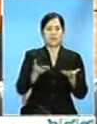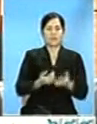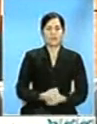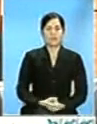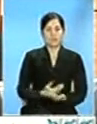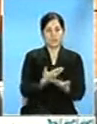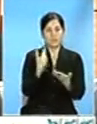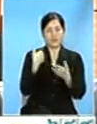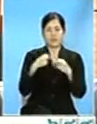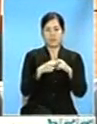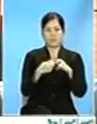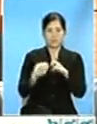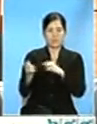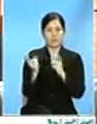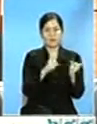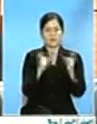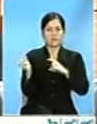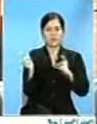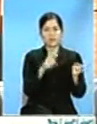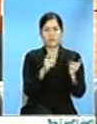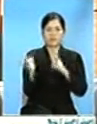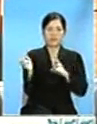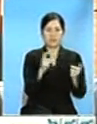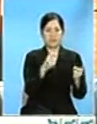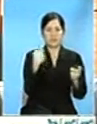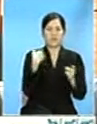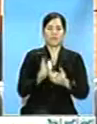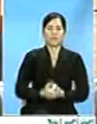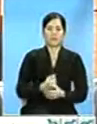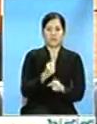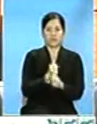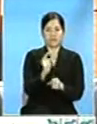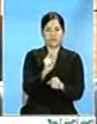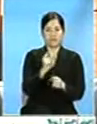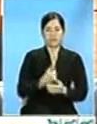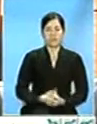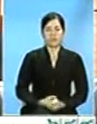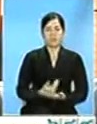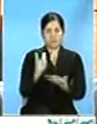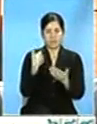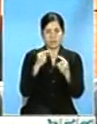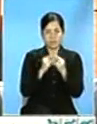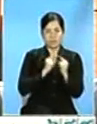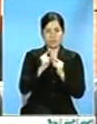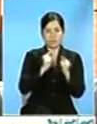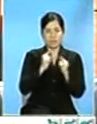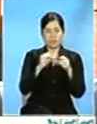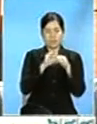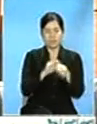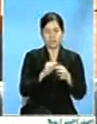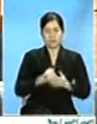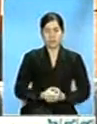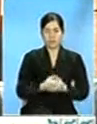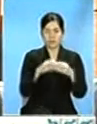ก็ถกเถียงกันอยู่นะครับที่มาของสว.ต่างๆจะทำอย่างไรสักครู่มีการพูดถึงสภาธาตุกับผมขออนุญ